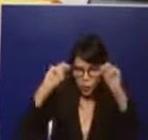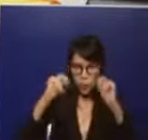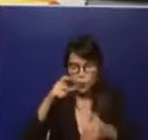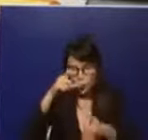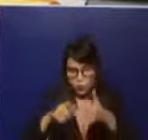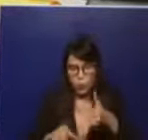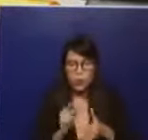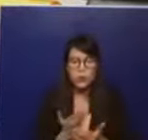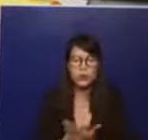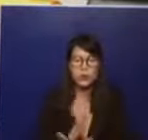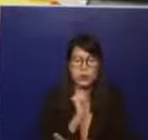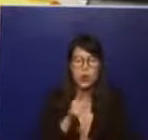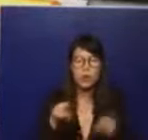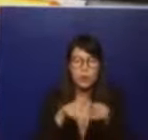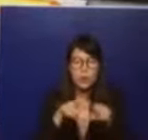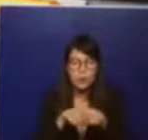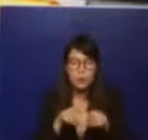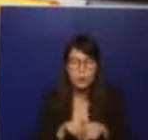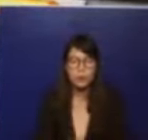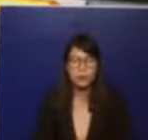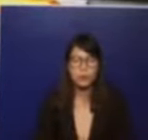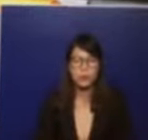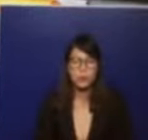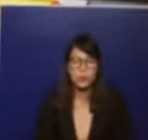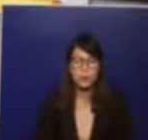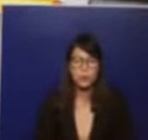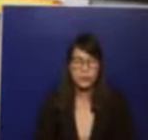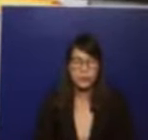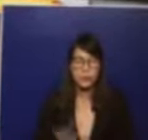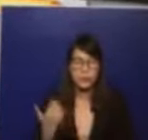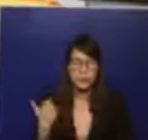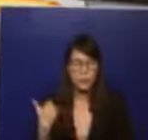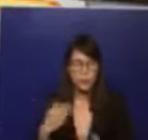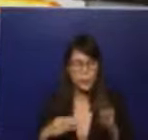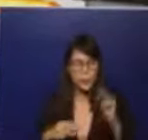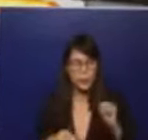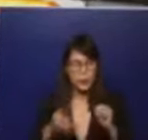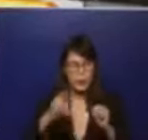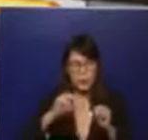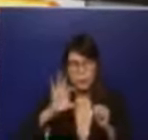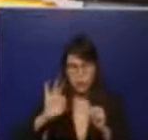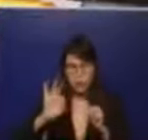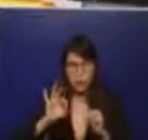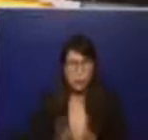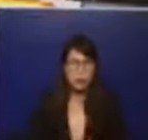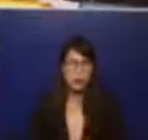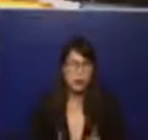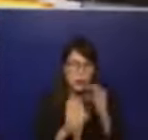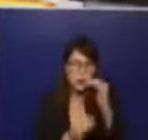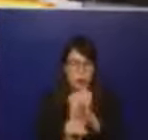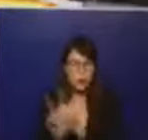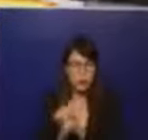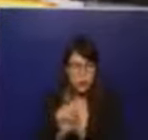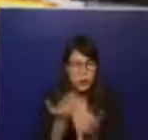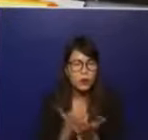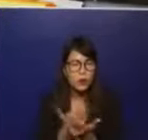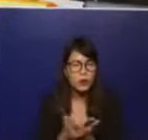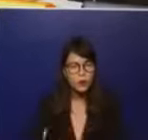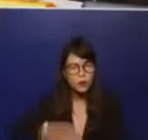ลท่านก็ต้องเสียภาษีค่ะประมวลรัษฎากรมาตรา39นะคะกำหนดว่าเงินได้พึง